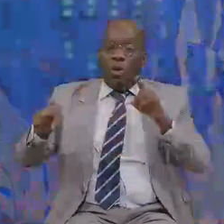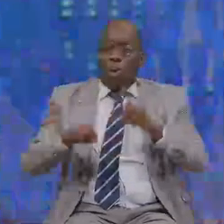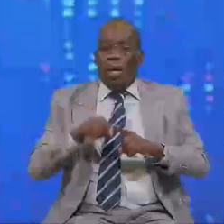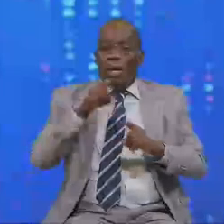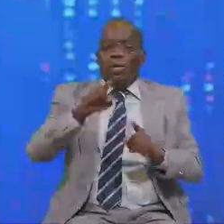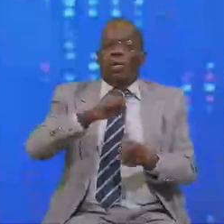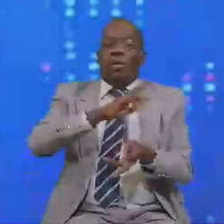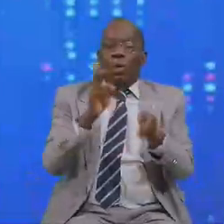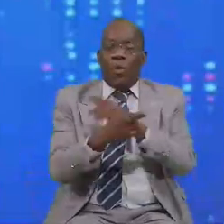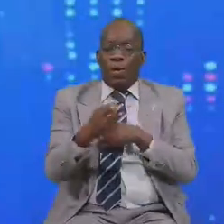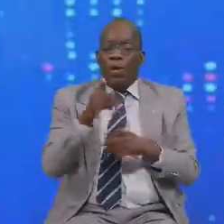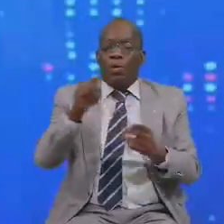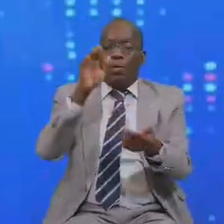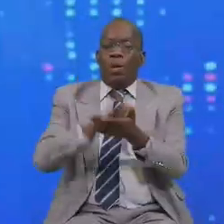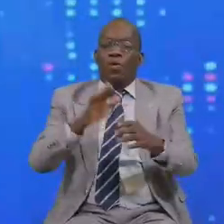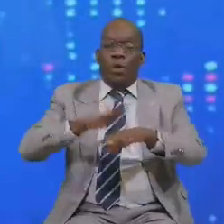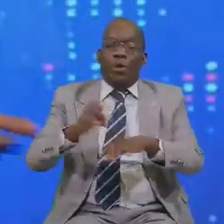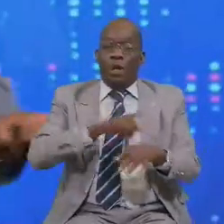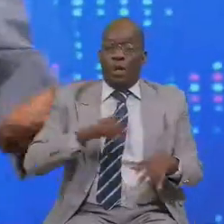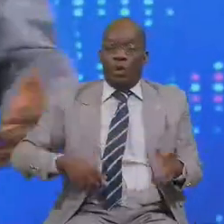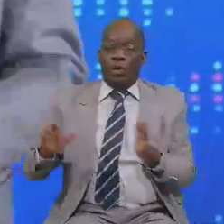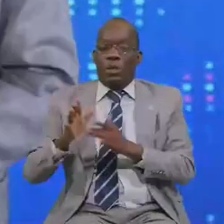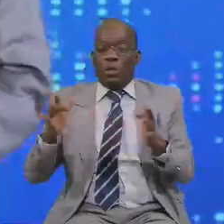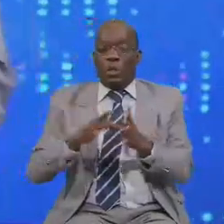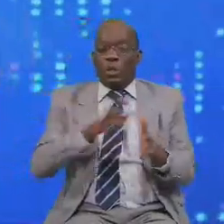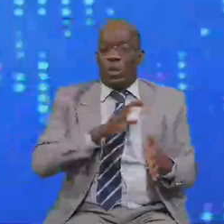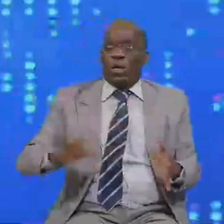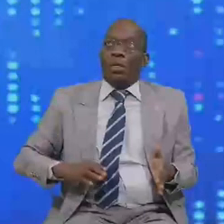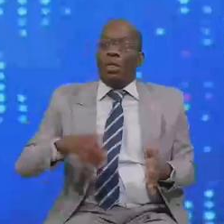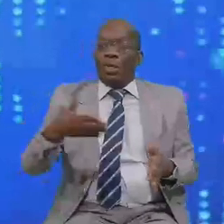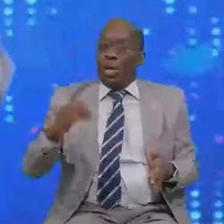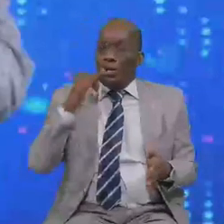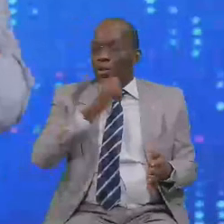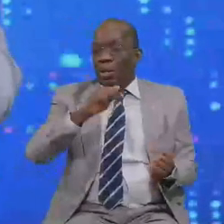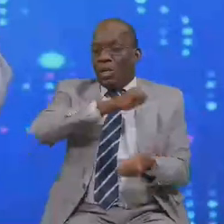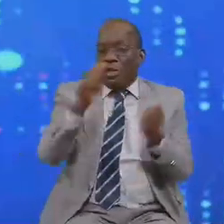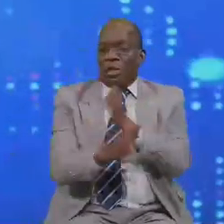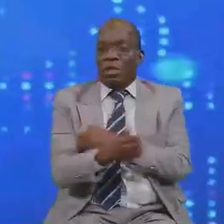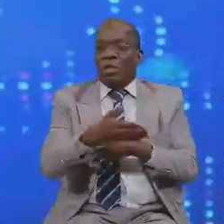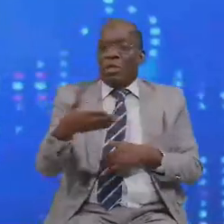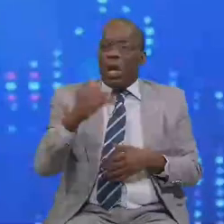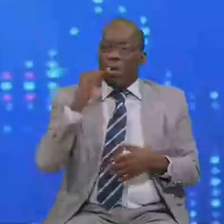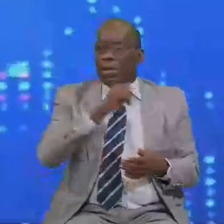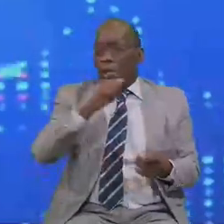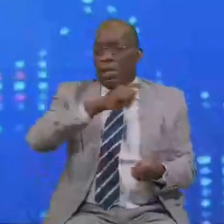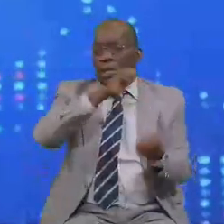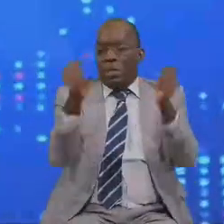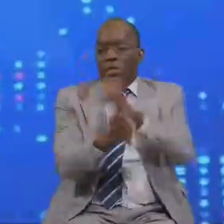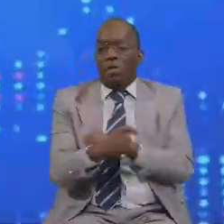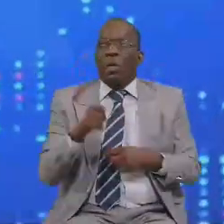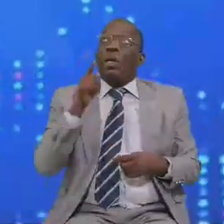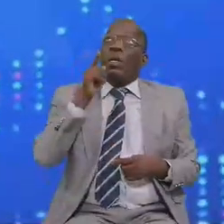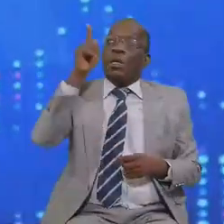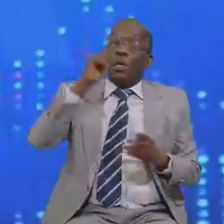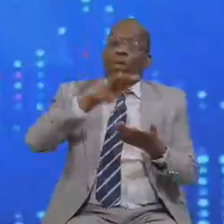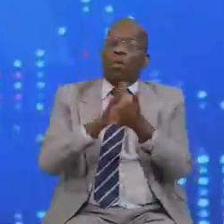croyez au Seigneur Jésus-Christ, il y a un changement, il y a une transformation et il devient votre Père. Voyez